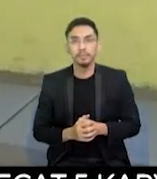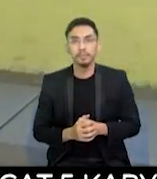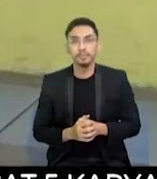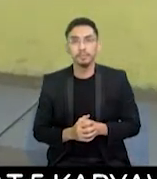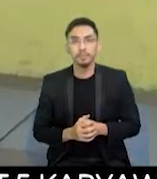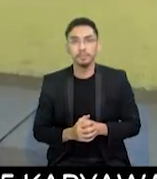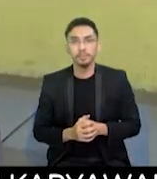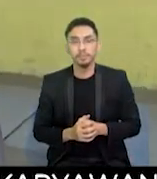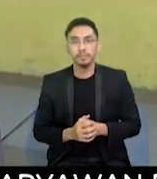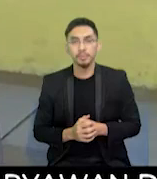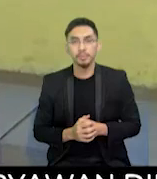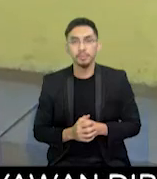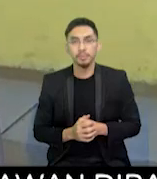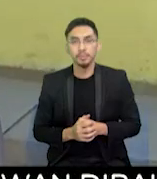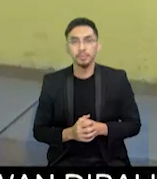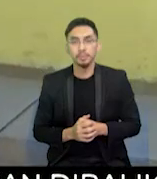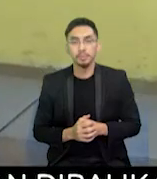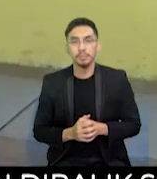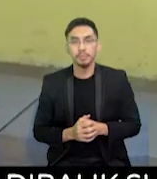ketimpangan ketika terjadi